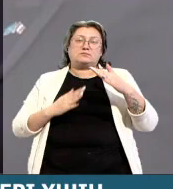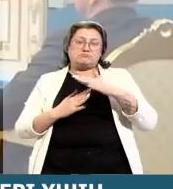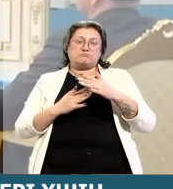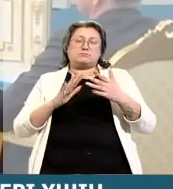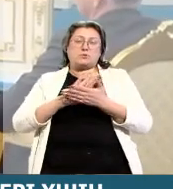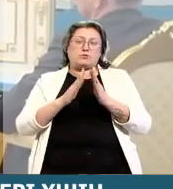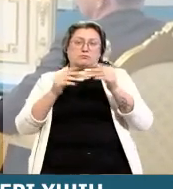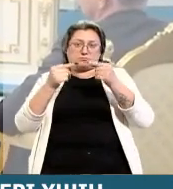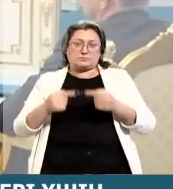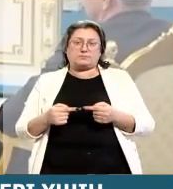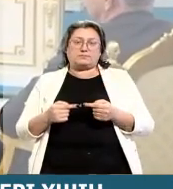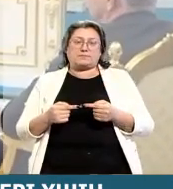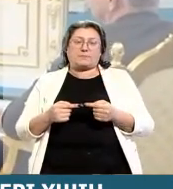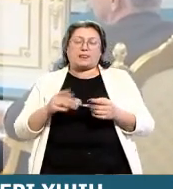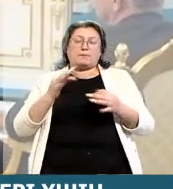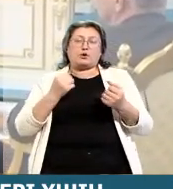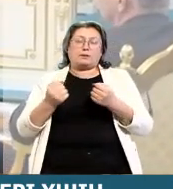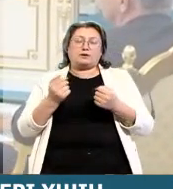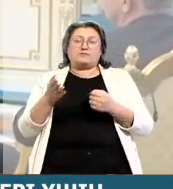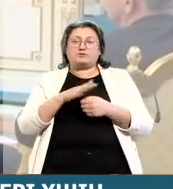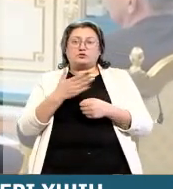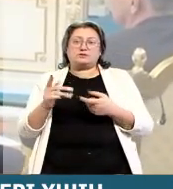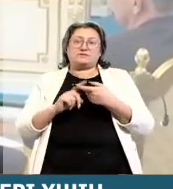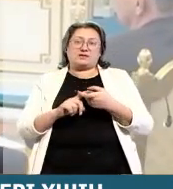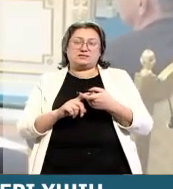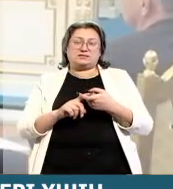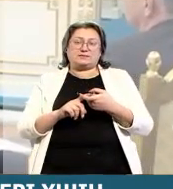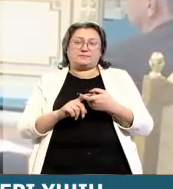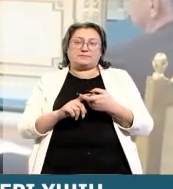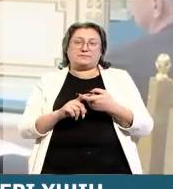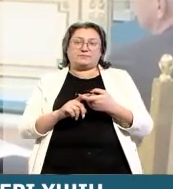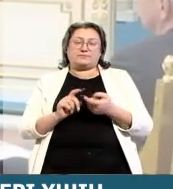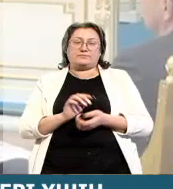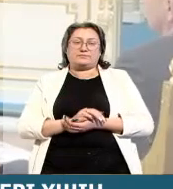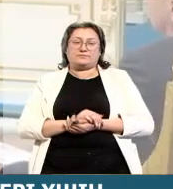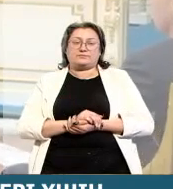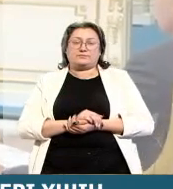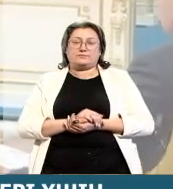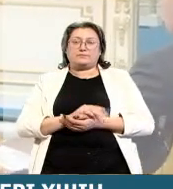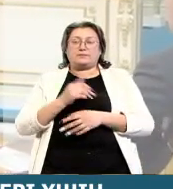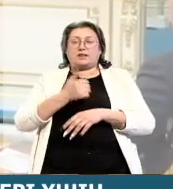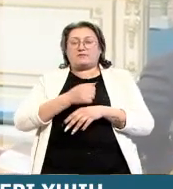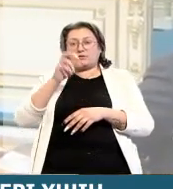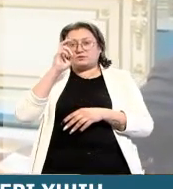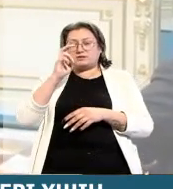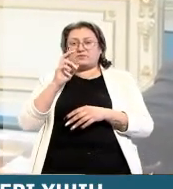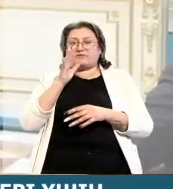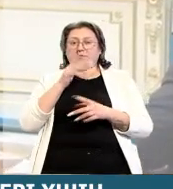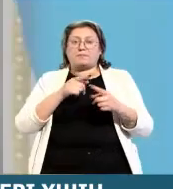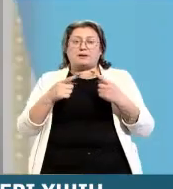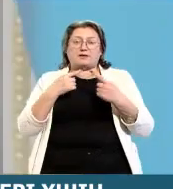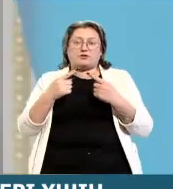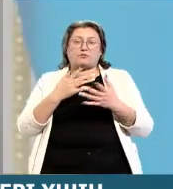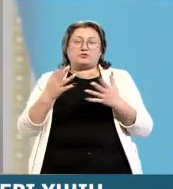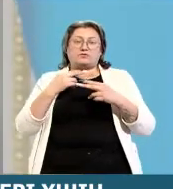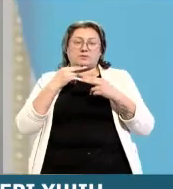басшысының айтуынша, келіссөздер барысында сауда, экономика және инвестиция салаларындағы ықпалдастықтың ауқымын кеңейтуге баса мән беріліп, шикізат,